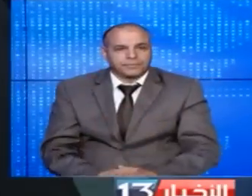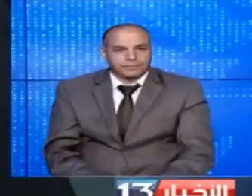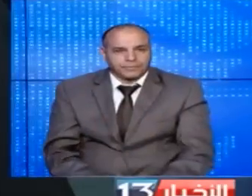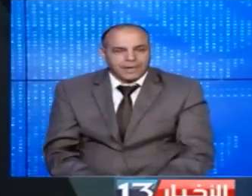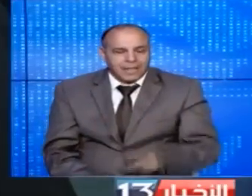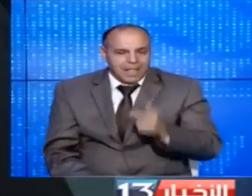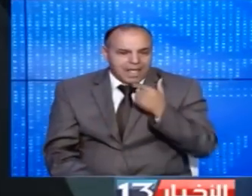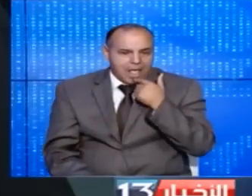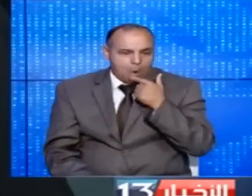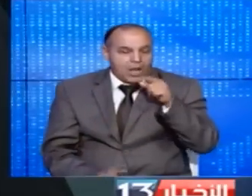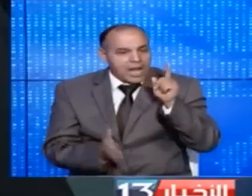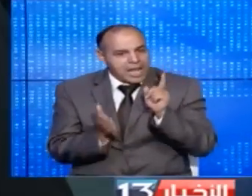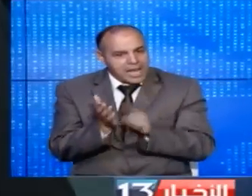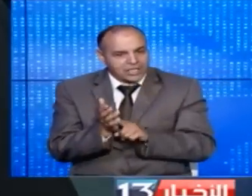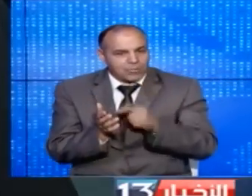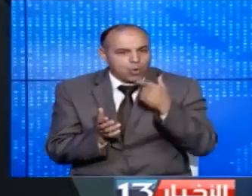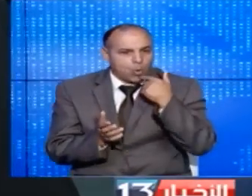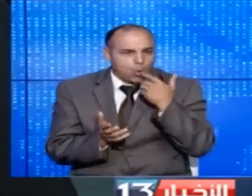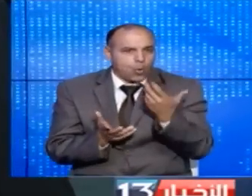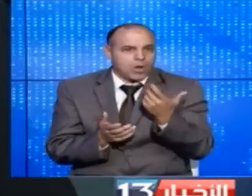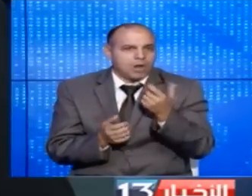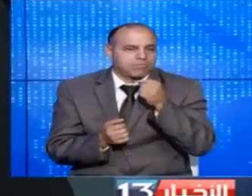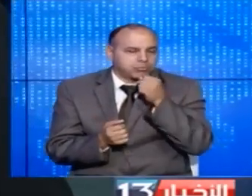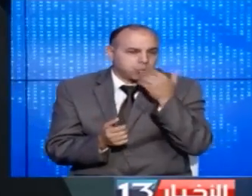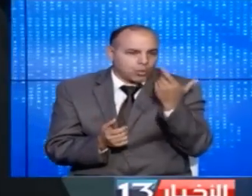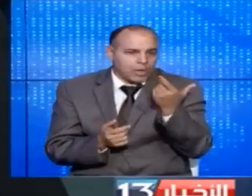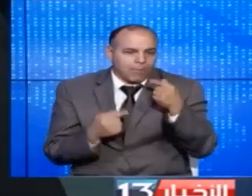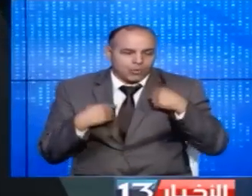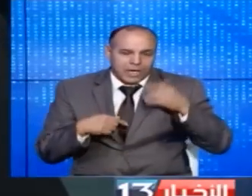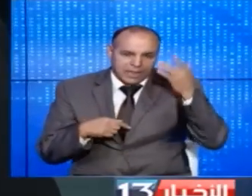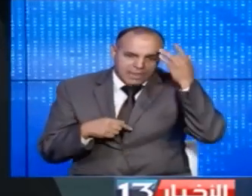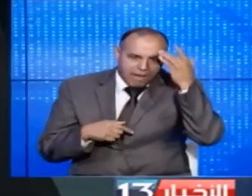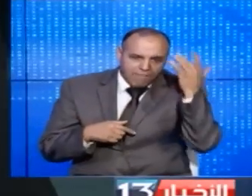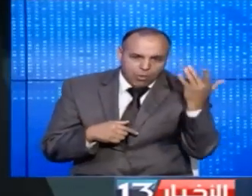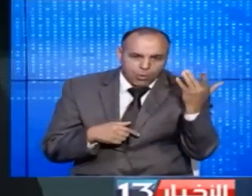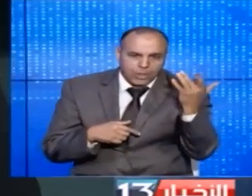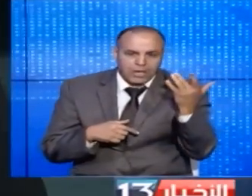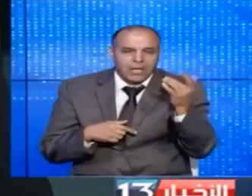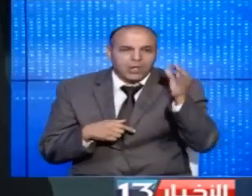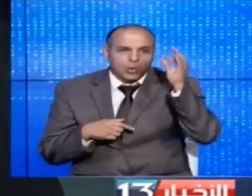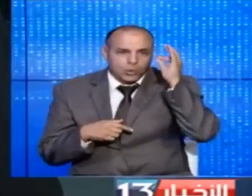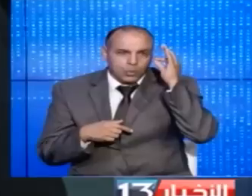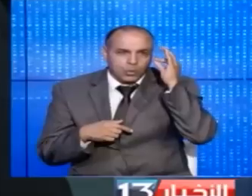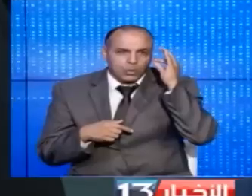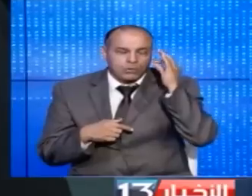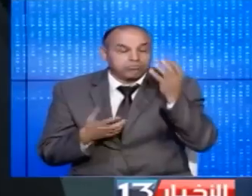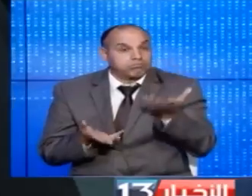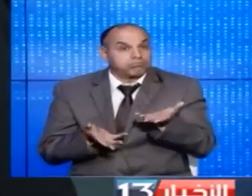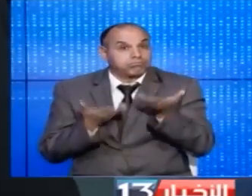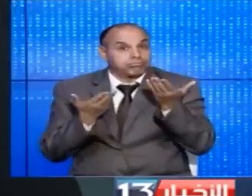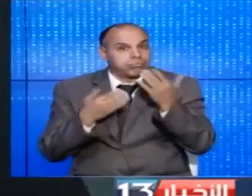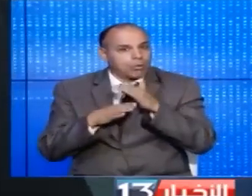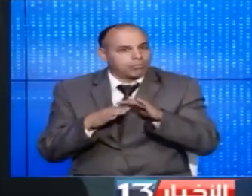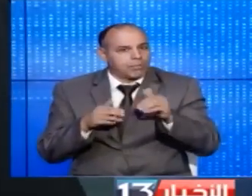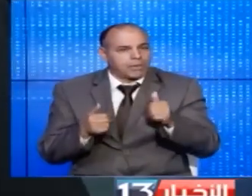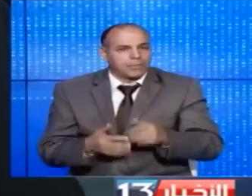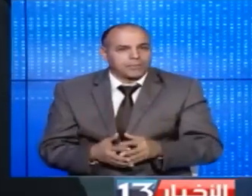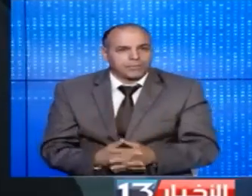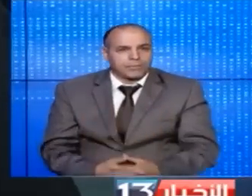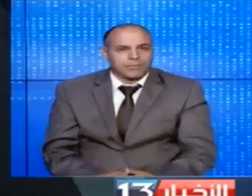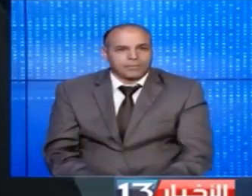اقول يجب ان ياتي المديرون الفنيون ووزراء الثقافه الافارقه الى تونس للاستلهام من هذه التجربه.